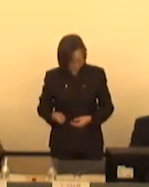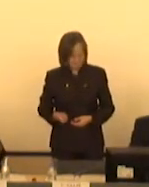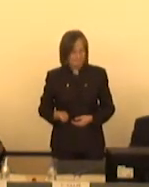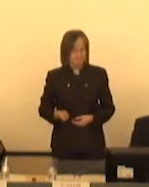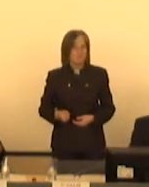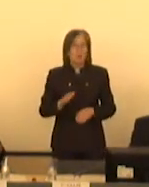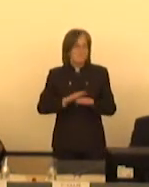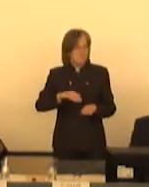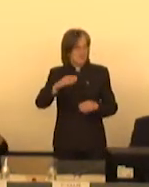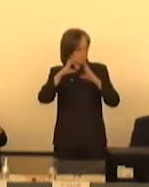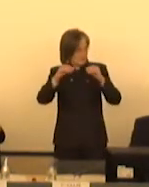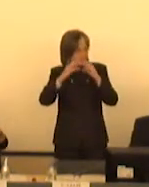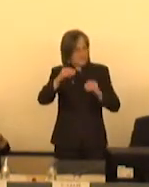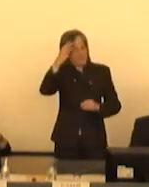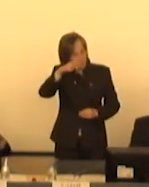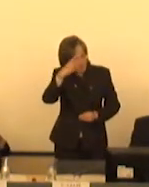Avui és un dia important